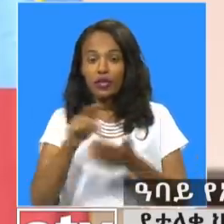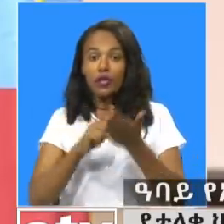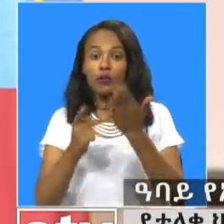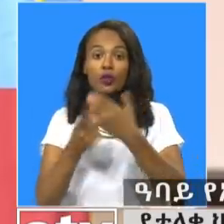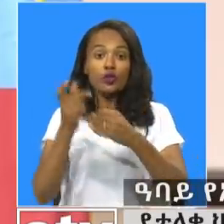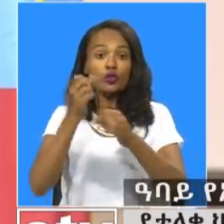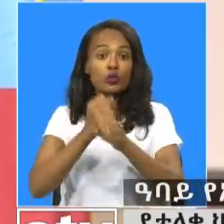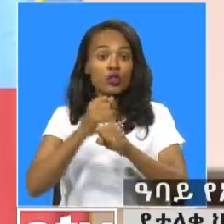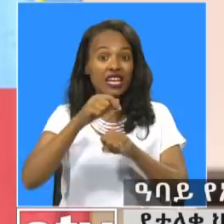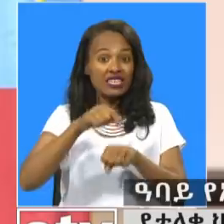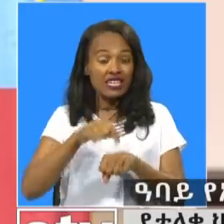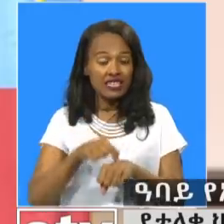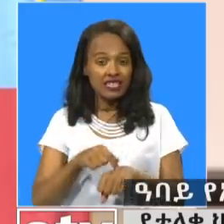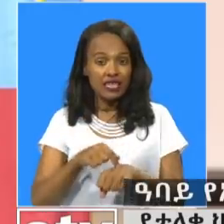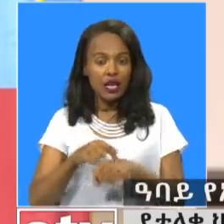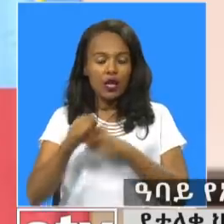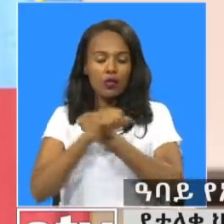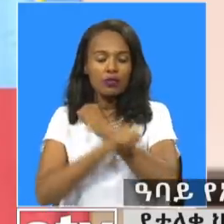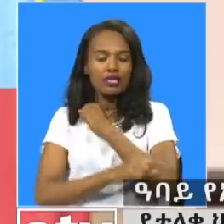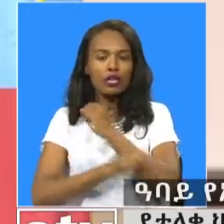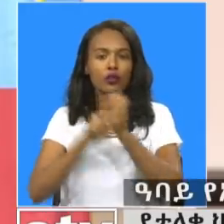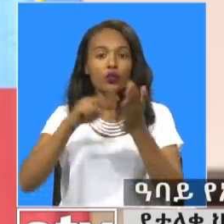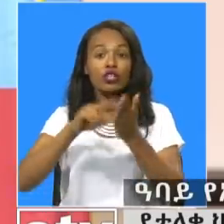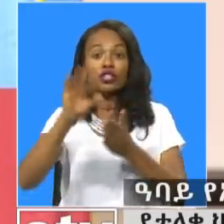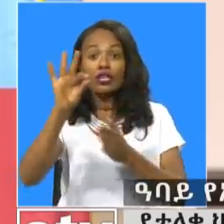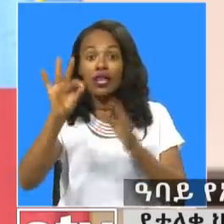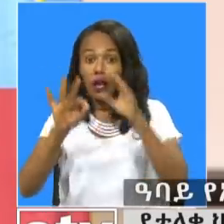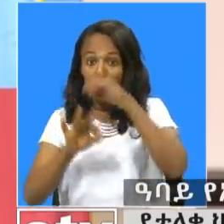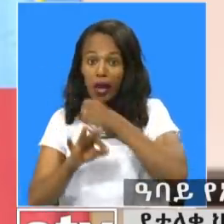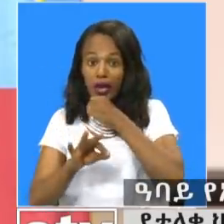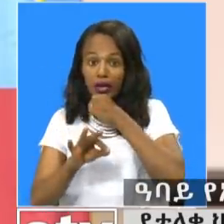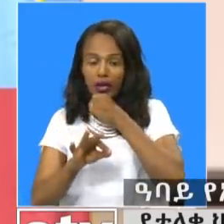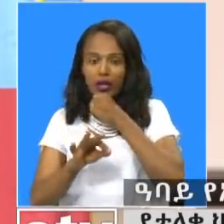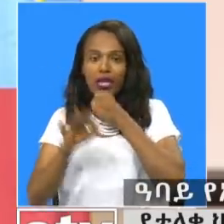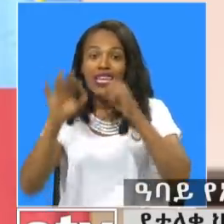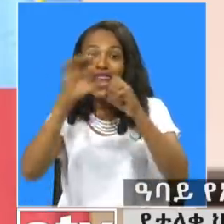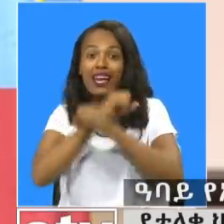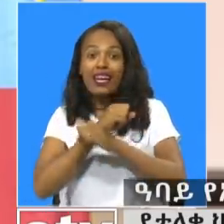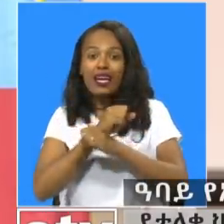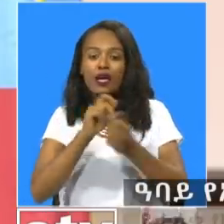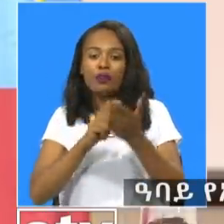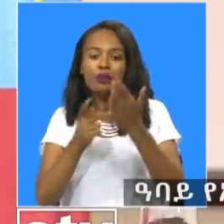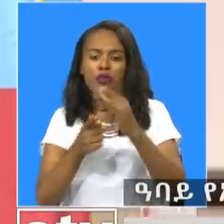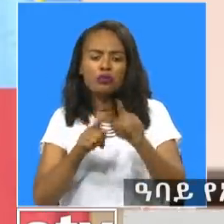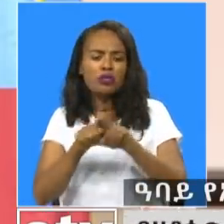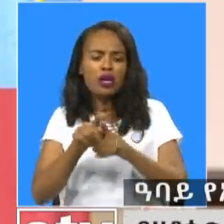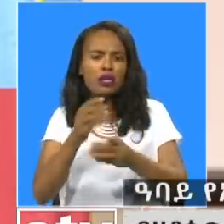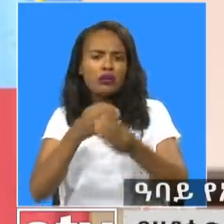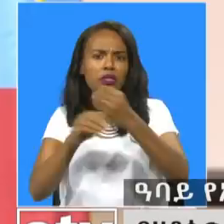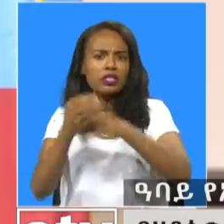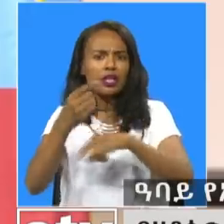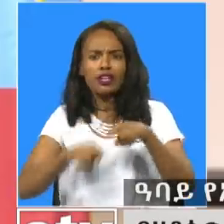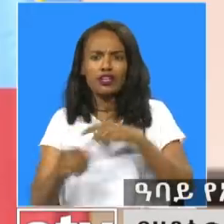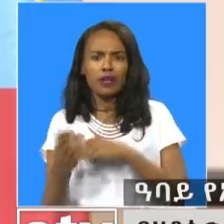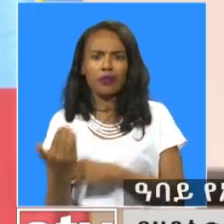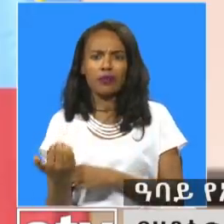ፕሮጀክቱ በተያዘለት ጊዜ መሰረት 2009 አልቆ ቢሆን ኖሮ ያለቀ ፕሮጀክት መደራደር መሸጥ ማይቻል ነበር።